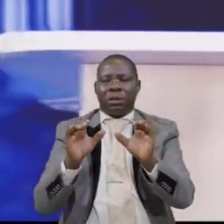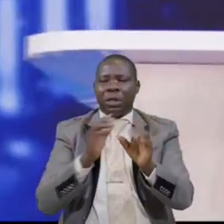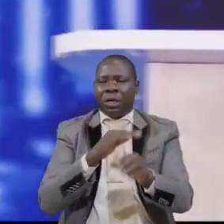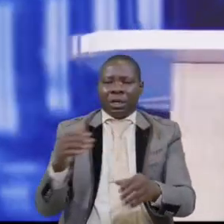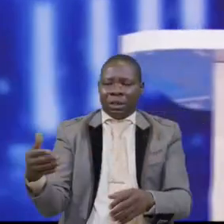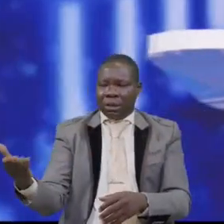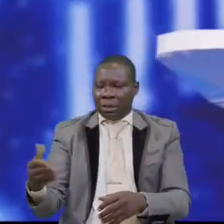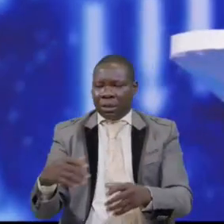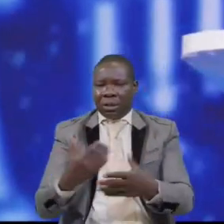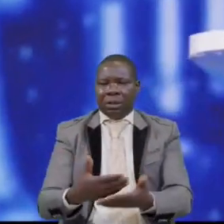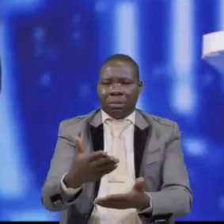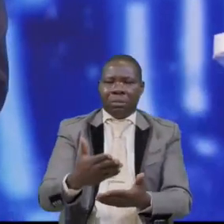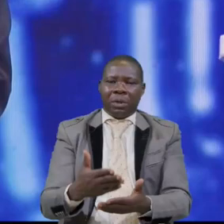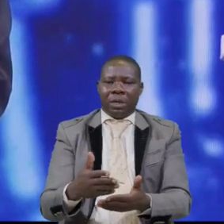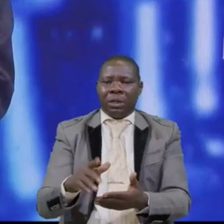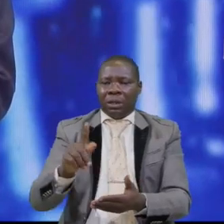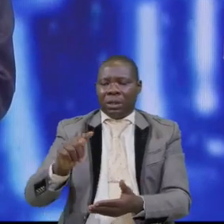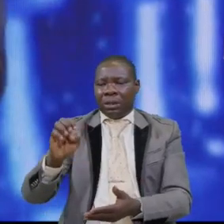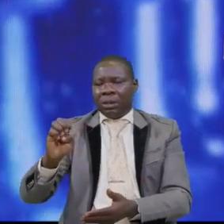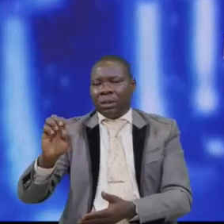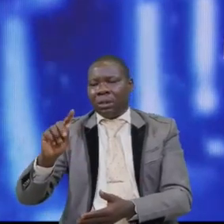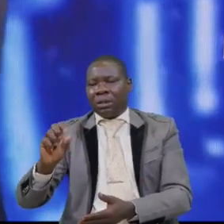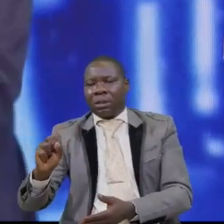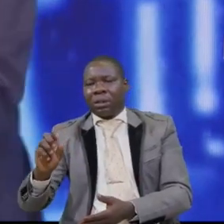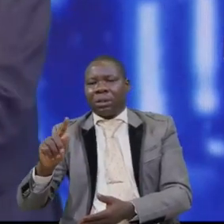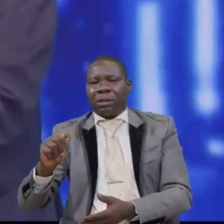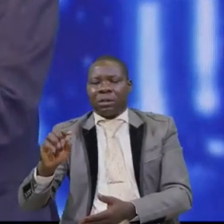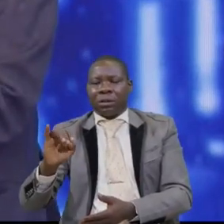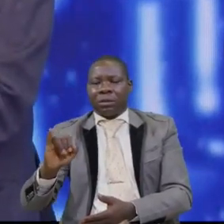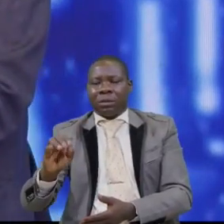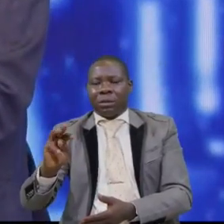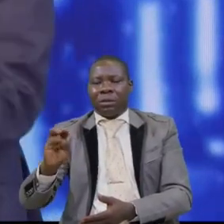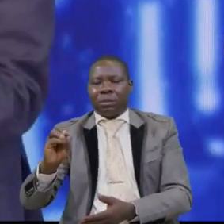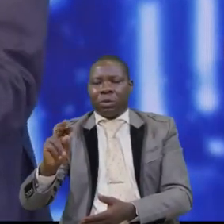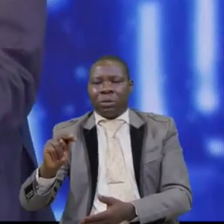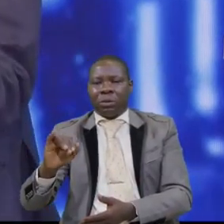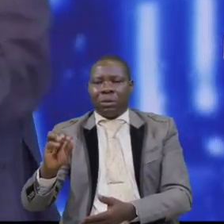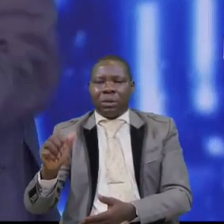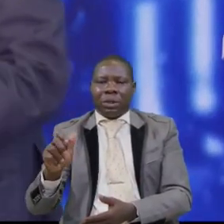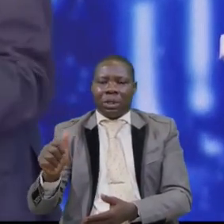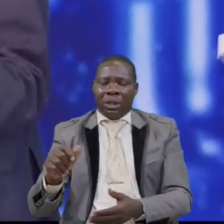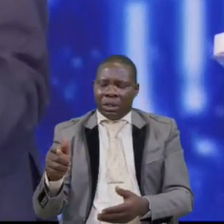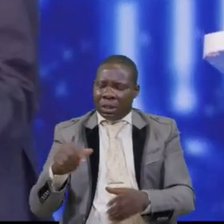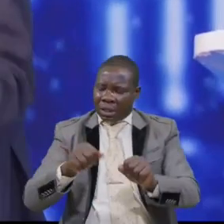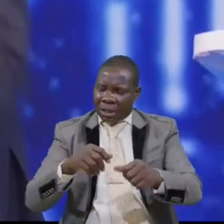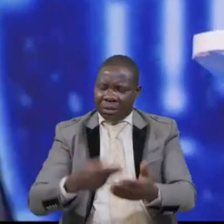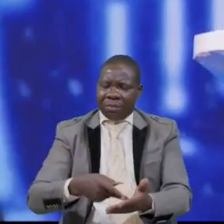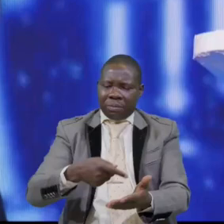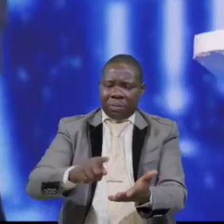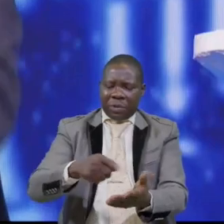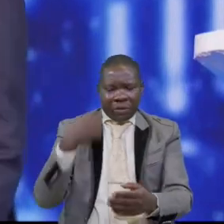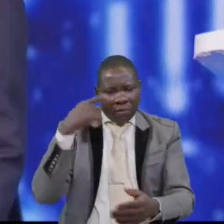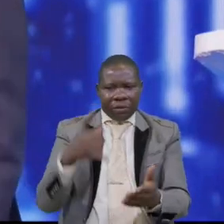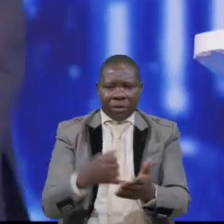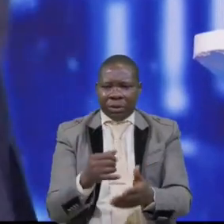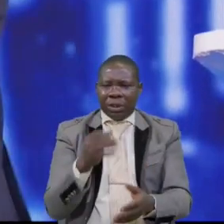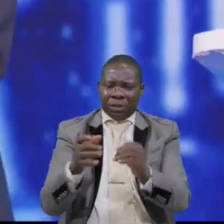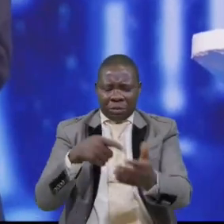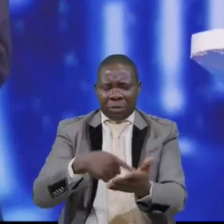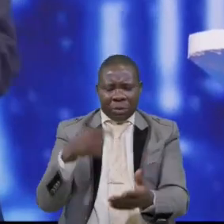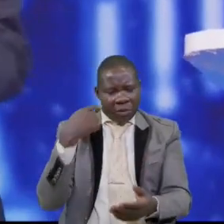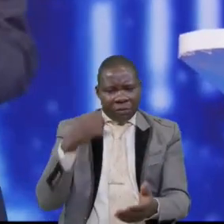achètent les recommandations. Ils achètent les lettres de recommandation. Ils peuvent payer pour ça. Si vous payez pour ça et vous avez les diplômes et vous